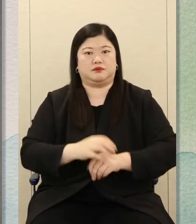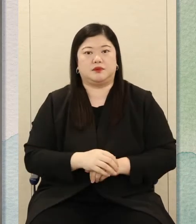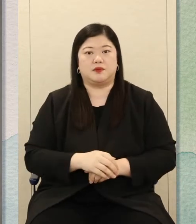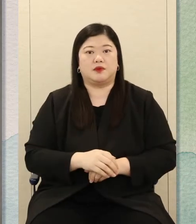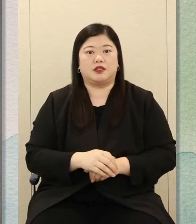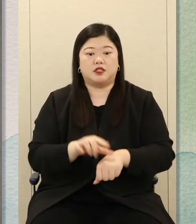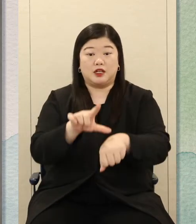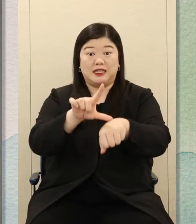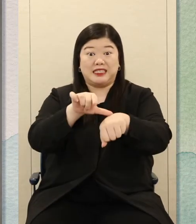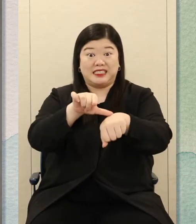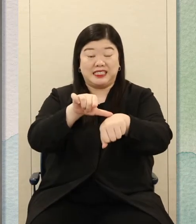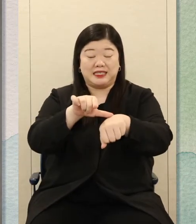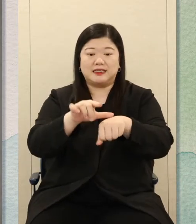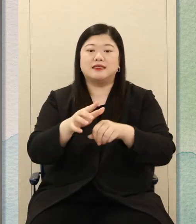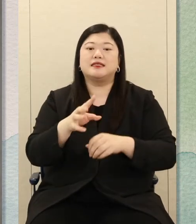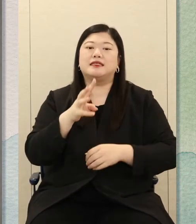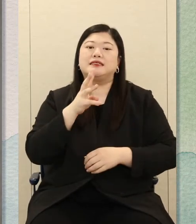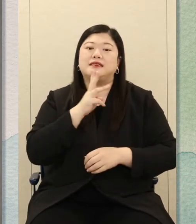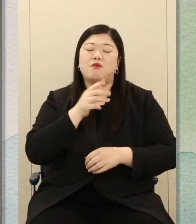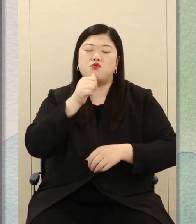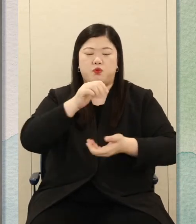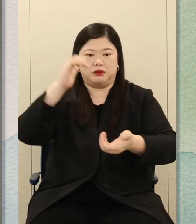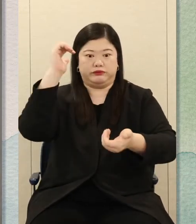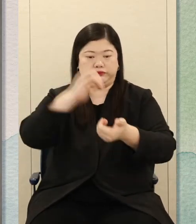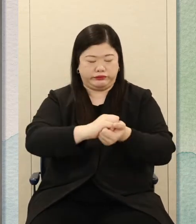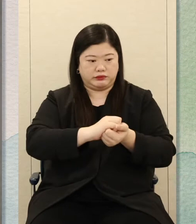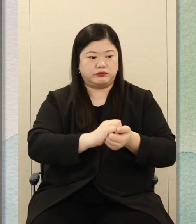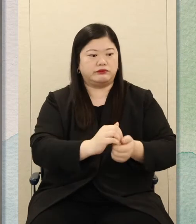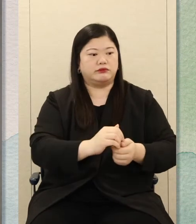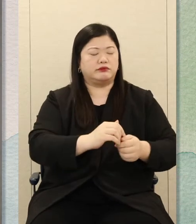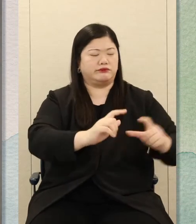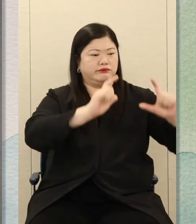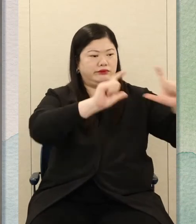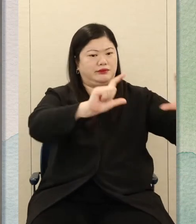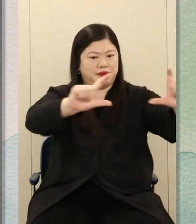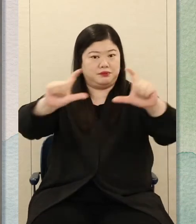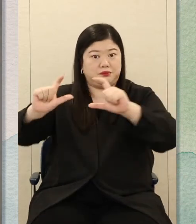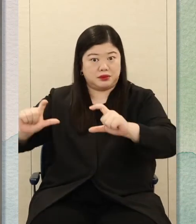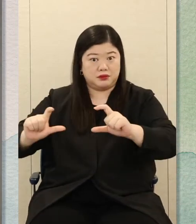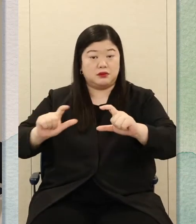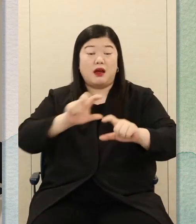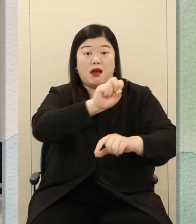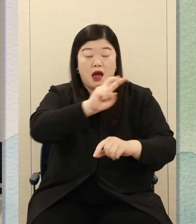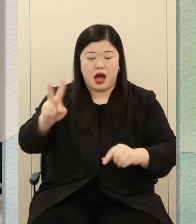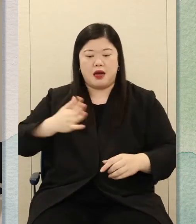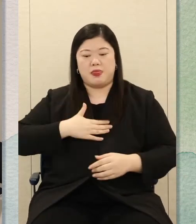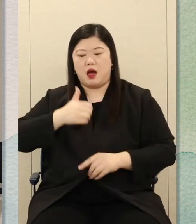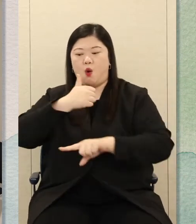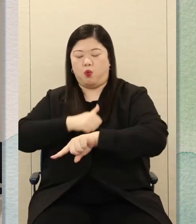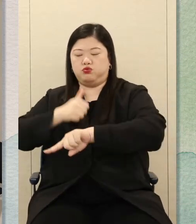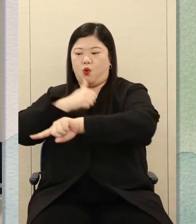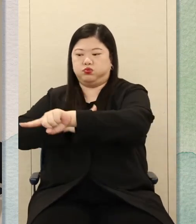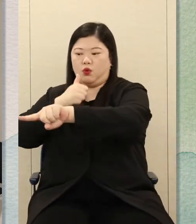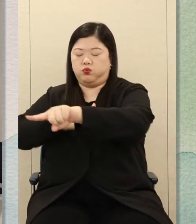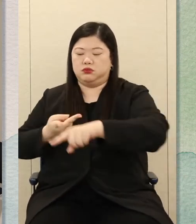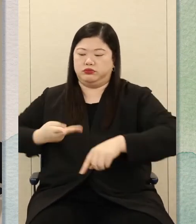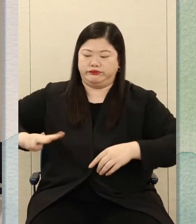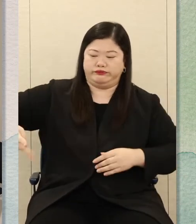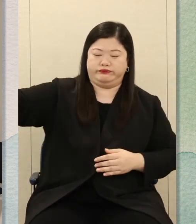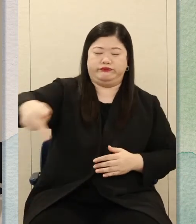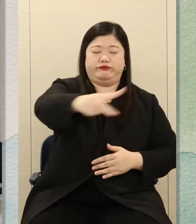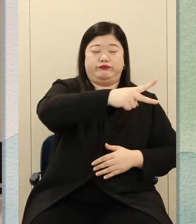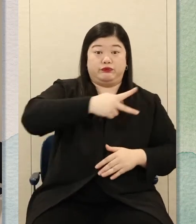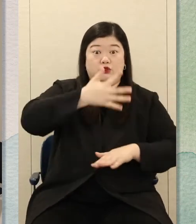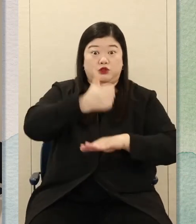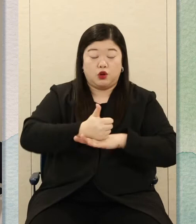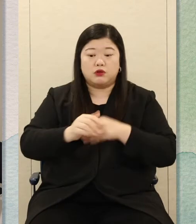굉장히 중요하고요. 남의 얘기를 많이 듣게 만들어줘야 된다. 서로 이야기를 많이 하게